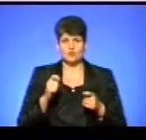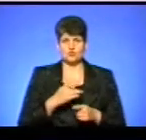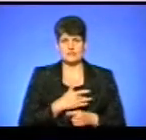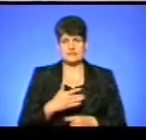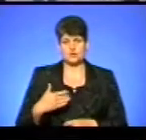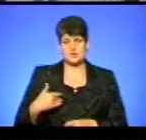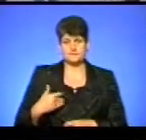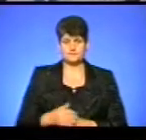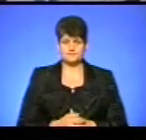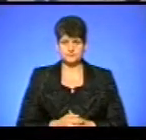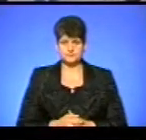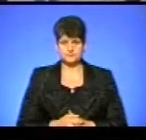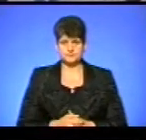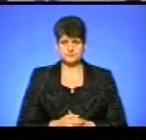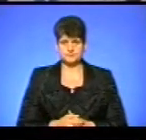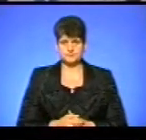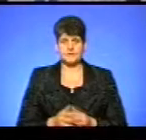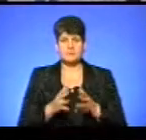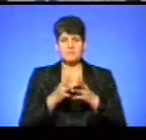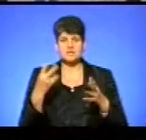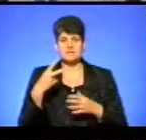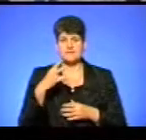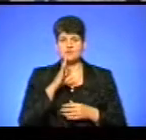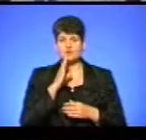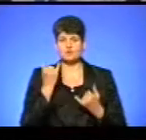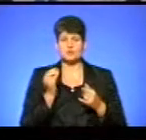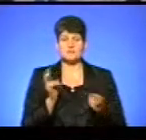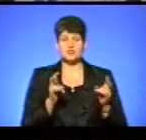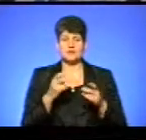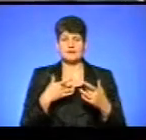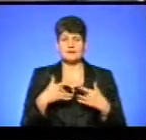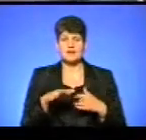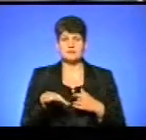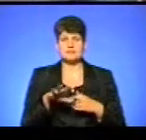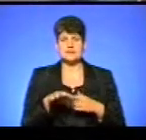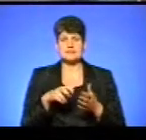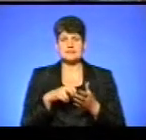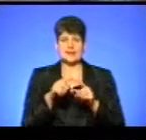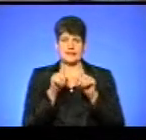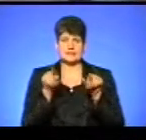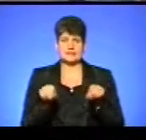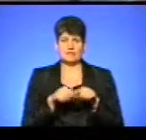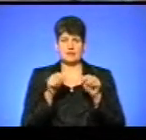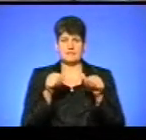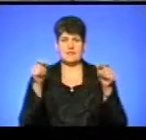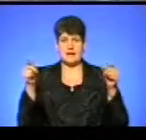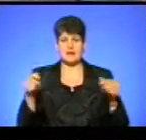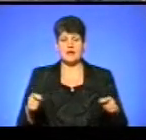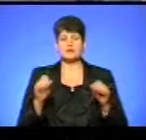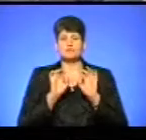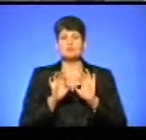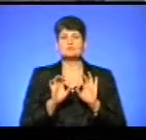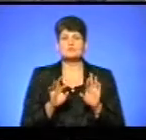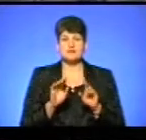Шове. Більше 20 жінок вийшли сьогодні на театральний майдан з листівками та плакатами, щоб